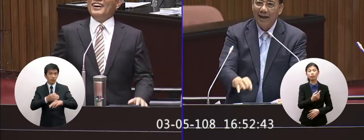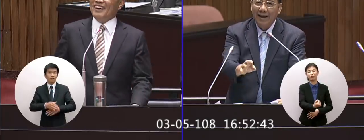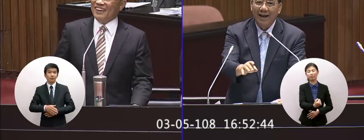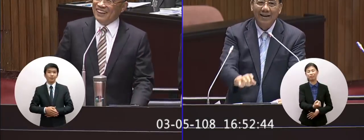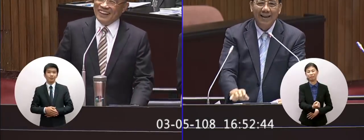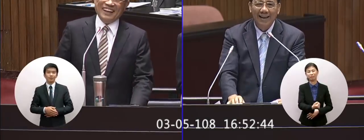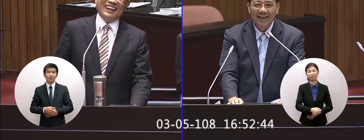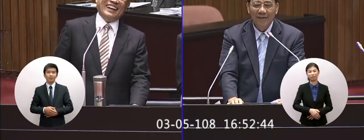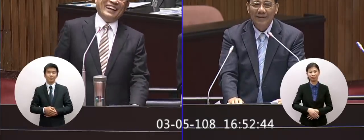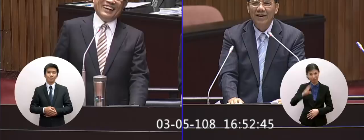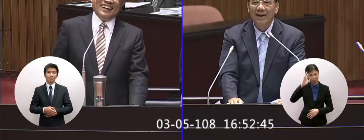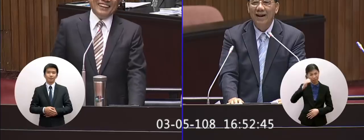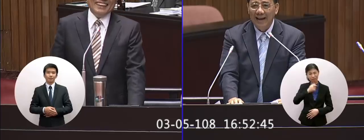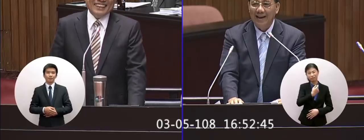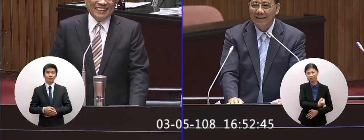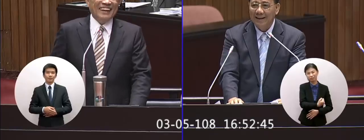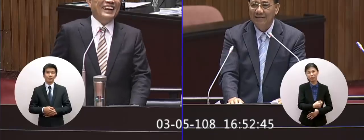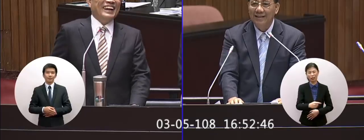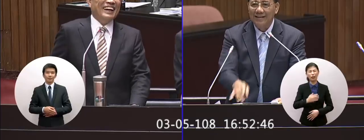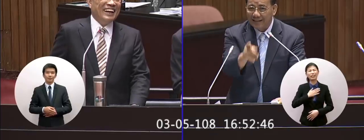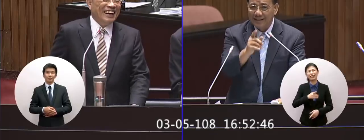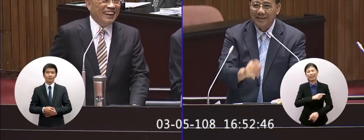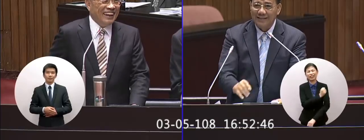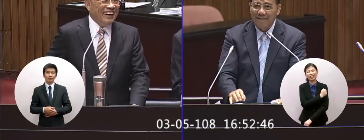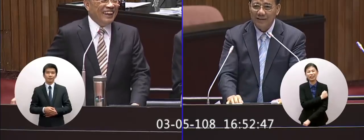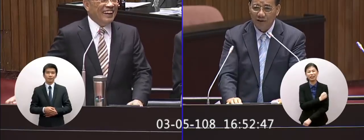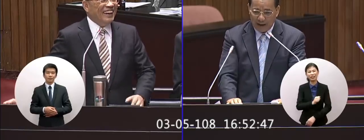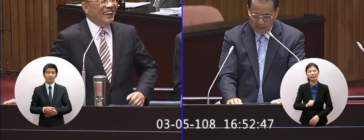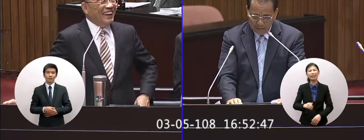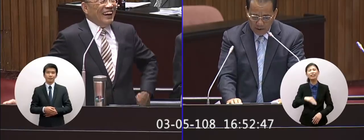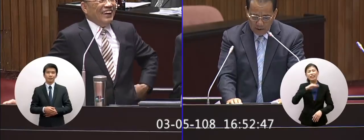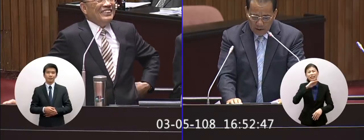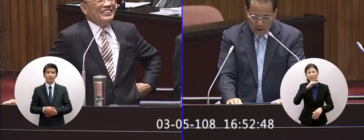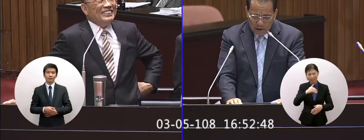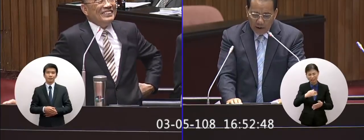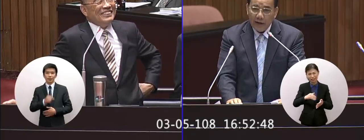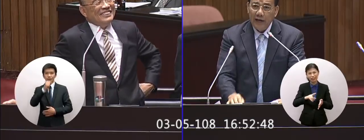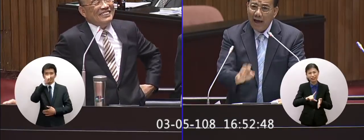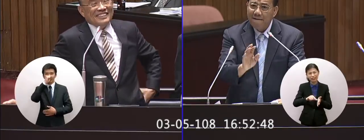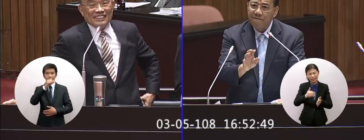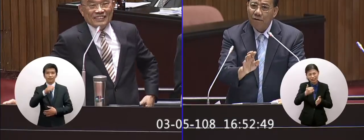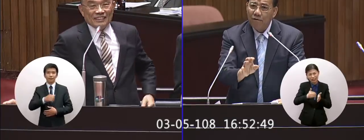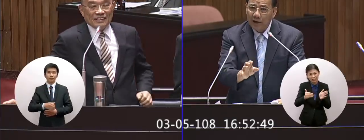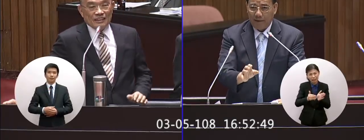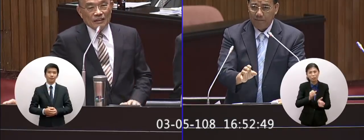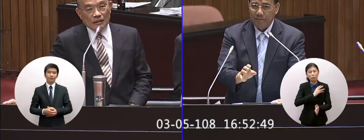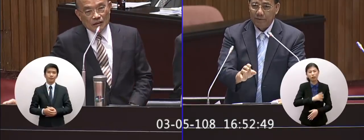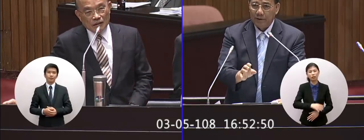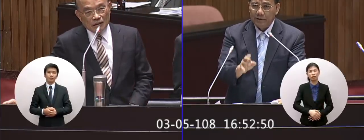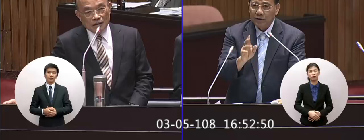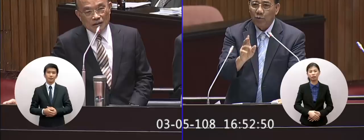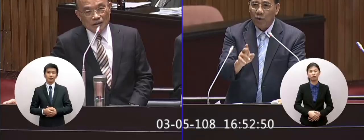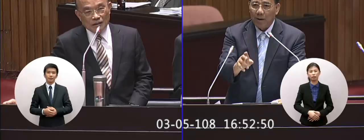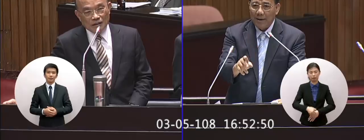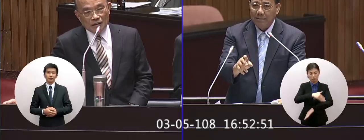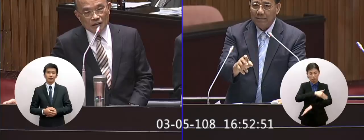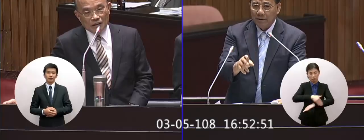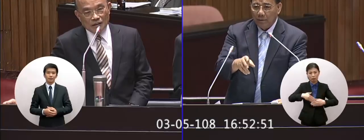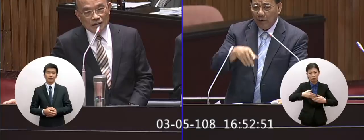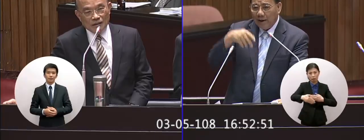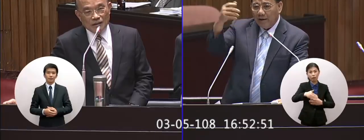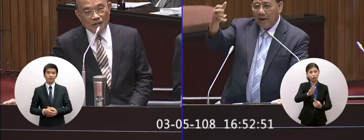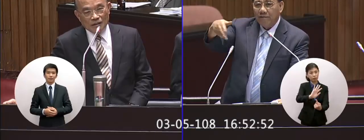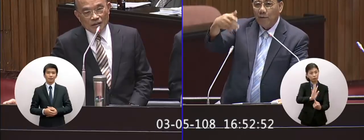了，我知道你很累了，但是留下现在13分钟了。 好， 离岸风力。是我